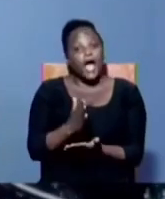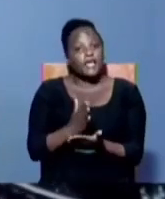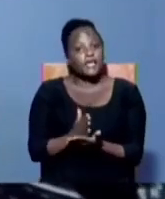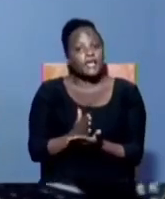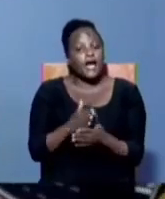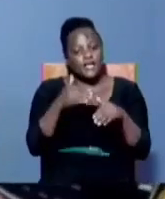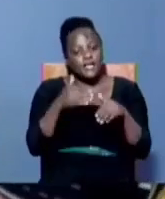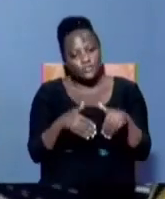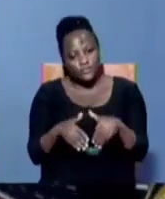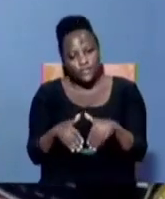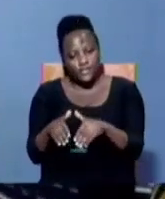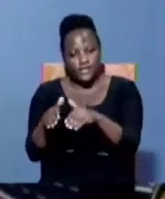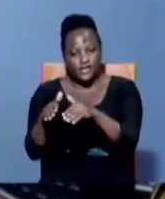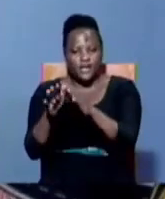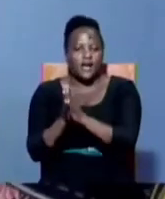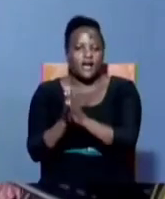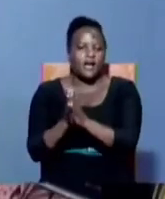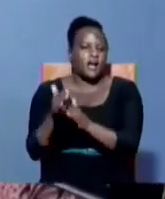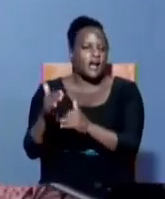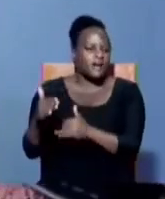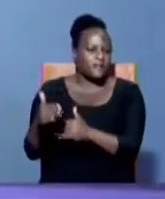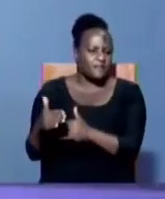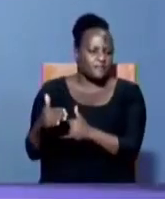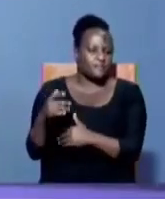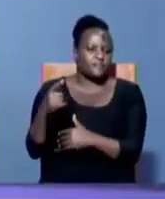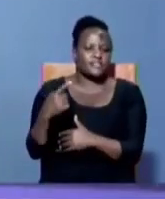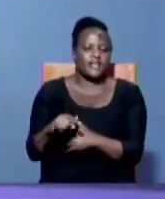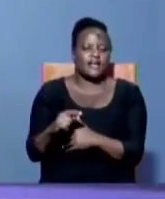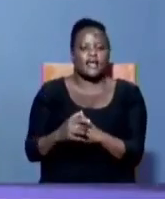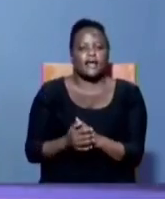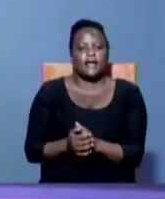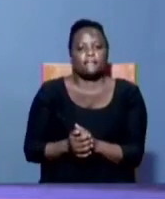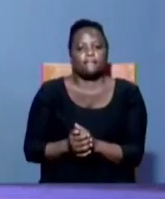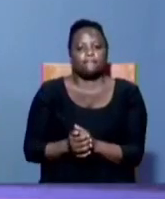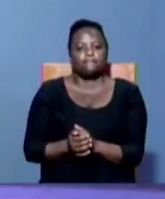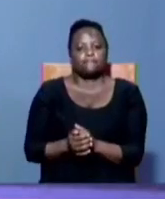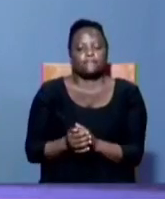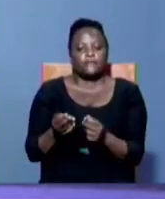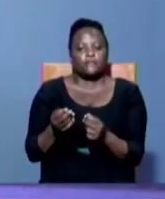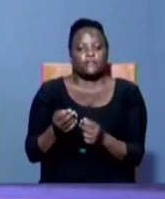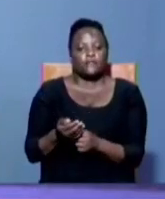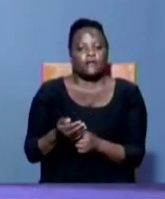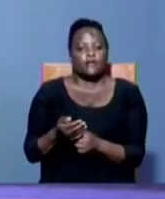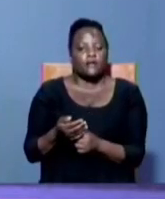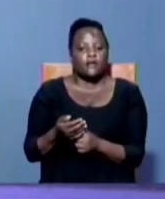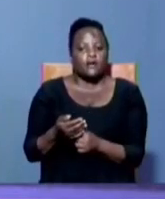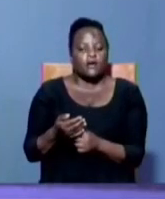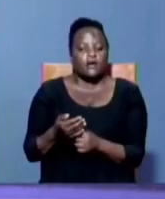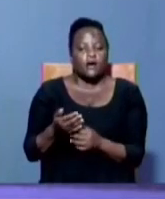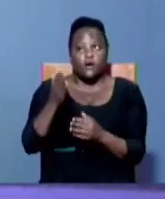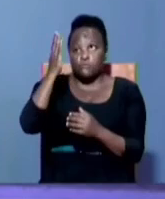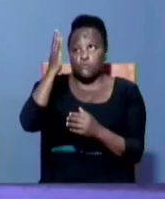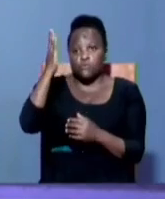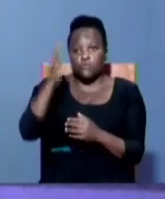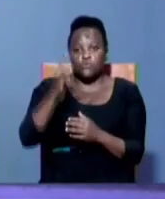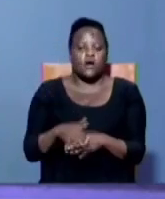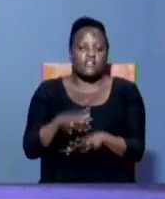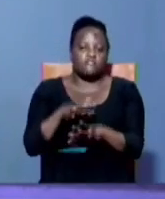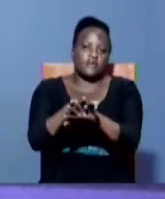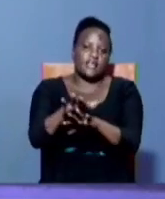inatupeleka kwa karibu sana. Vile Mungu alivyoeleza